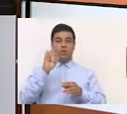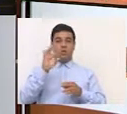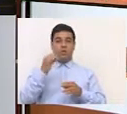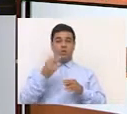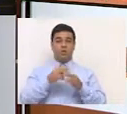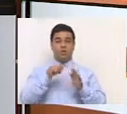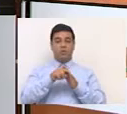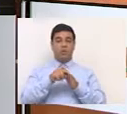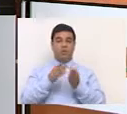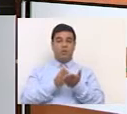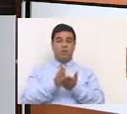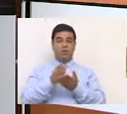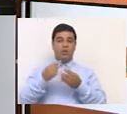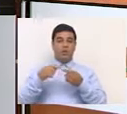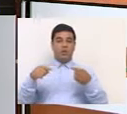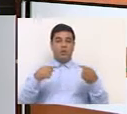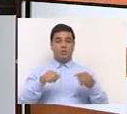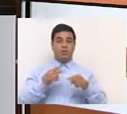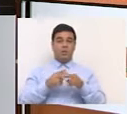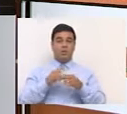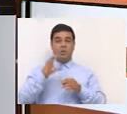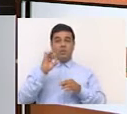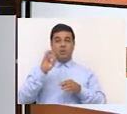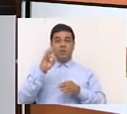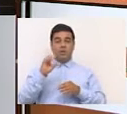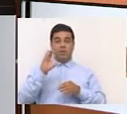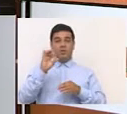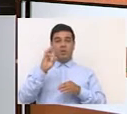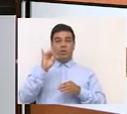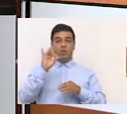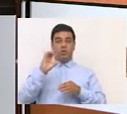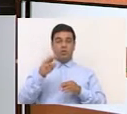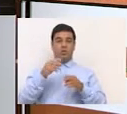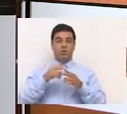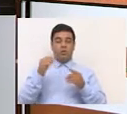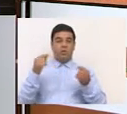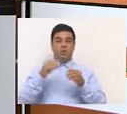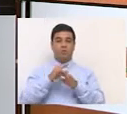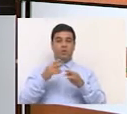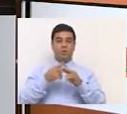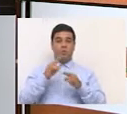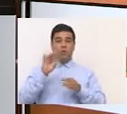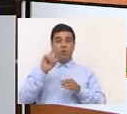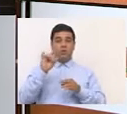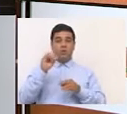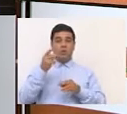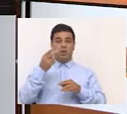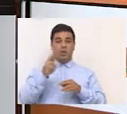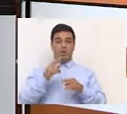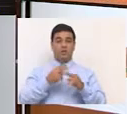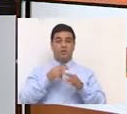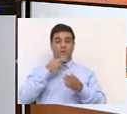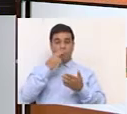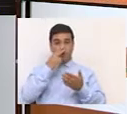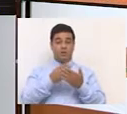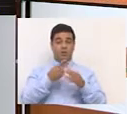них разные. «Цена» и «ценность» не совпадают по значению. Обратите внимание,